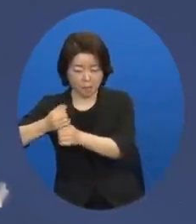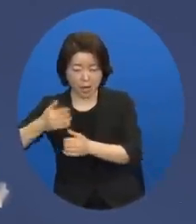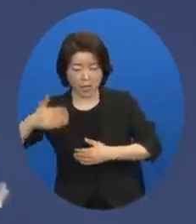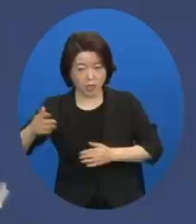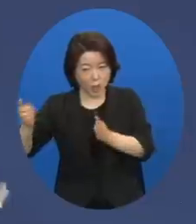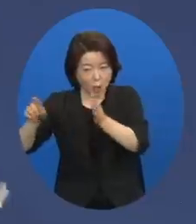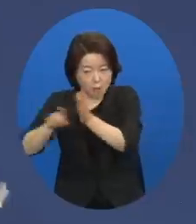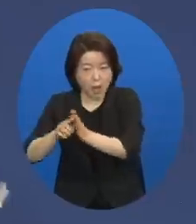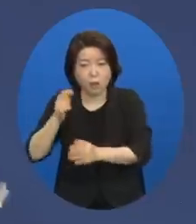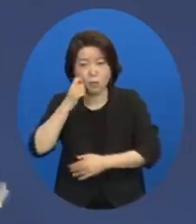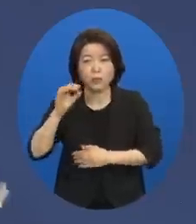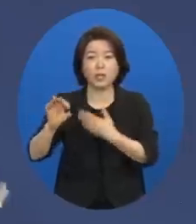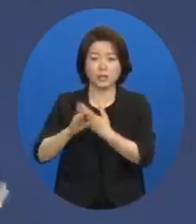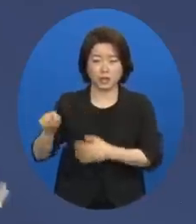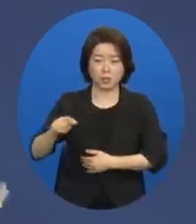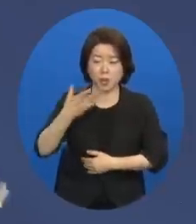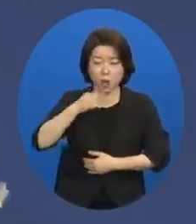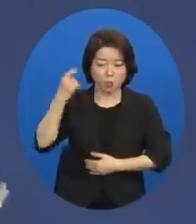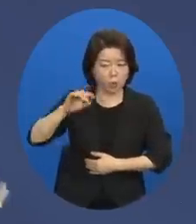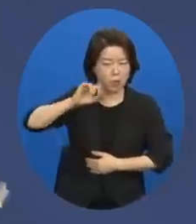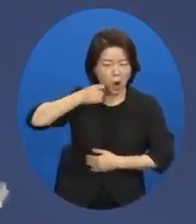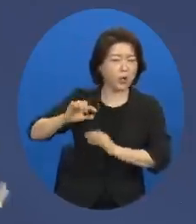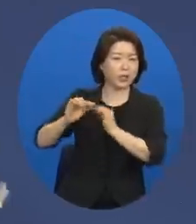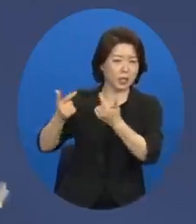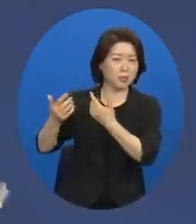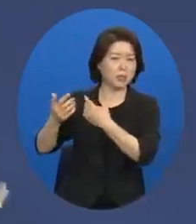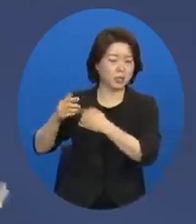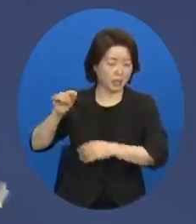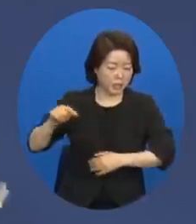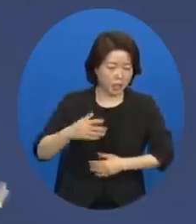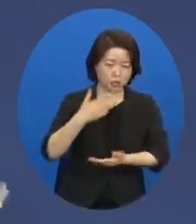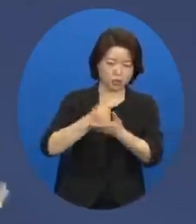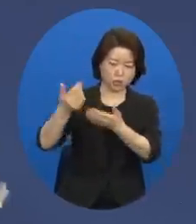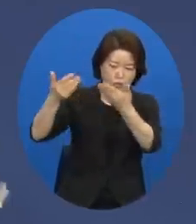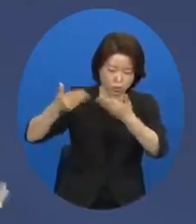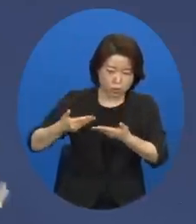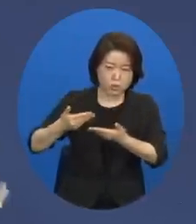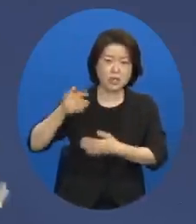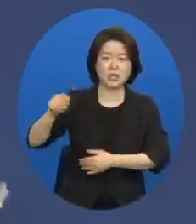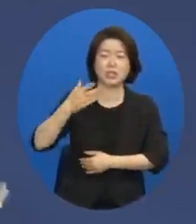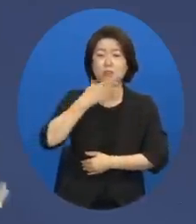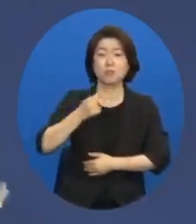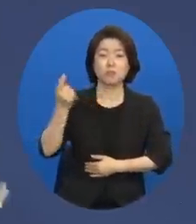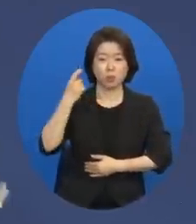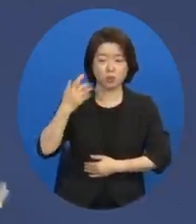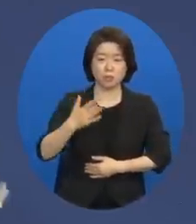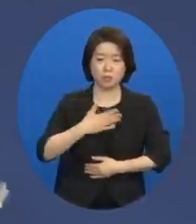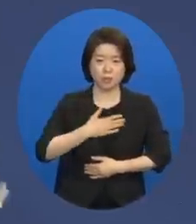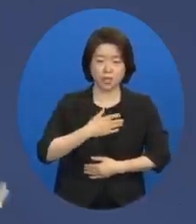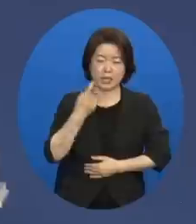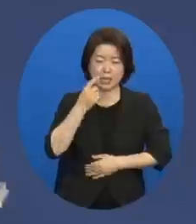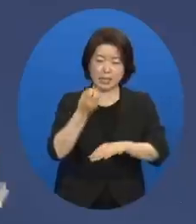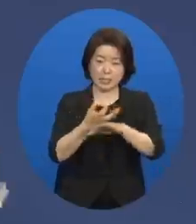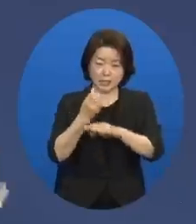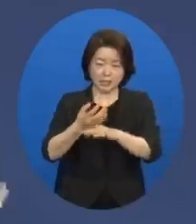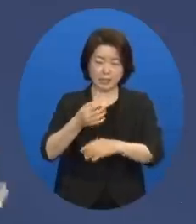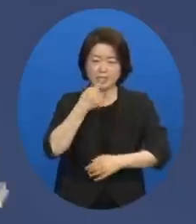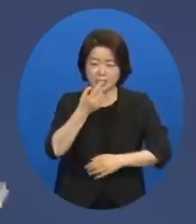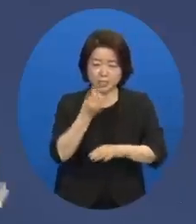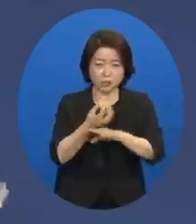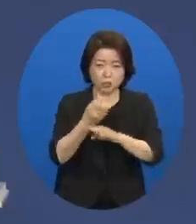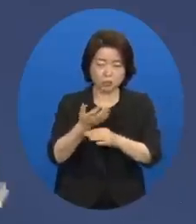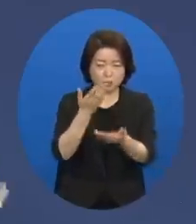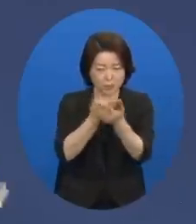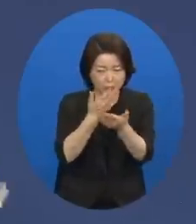말은 복음이 어려워서가 아니라 주님이 이미 주신 복음을 내가 은을 구하듯 금을 구하듯